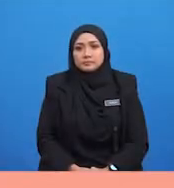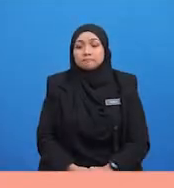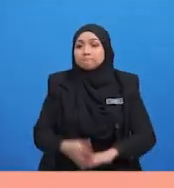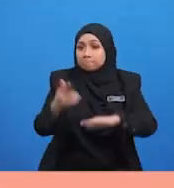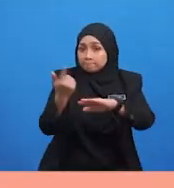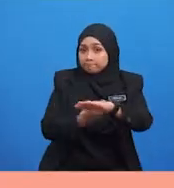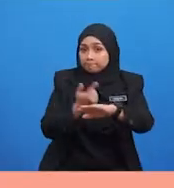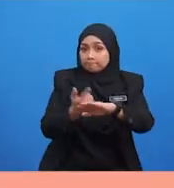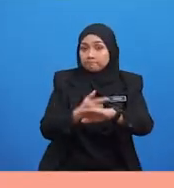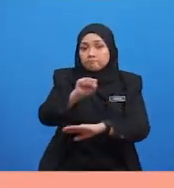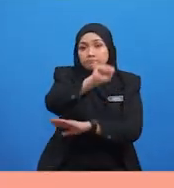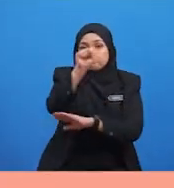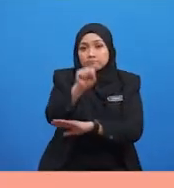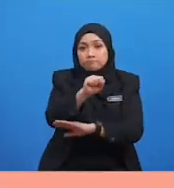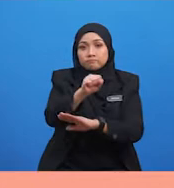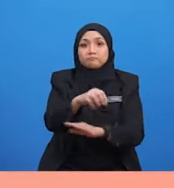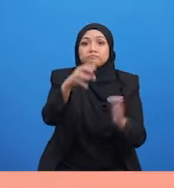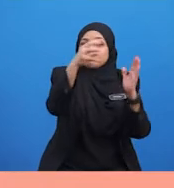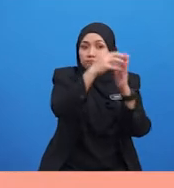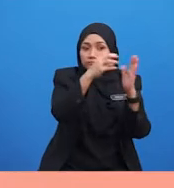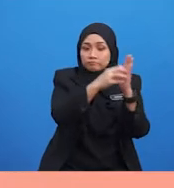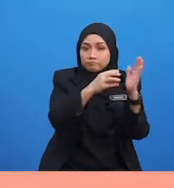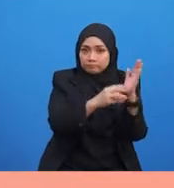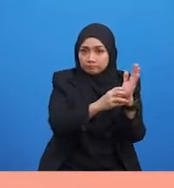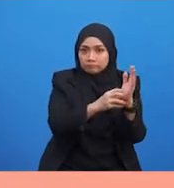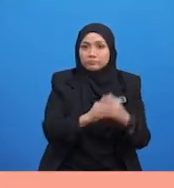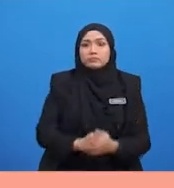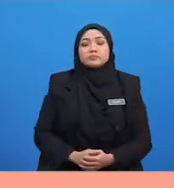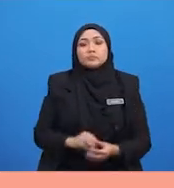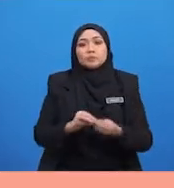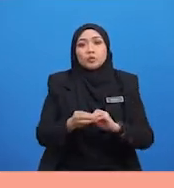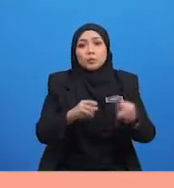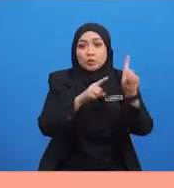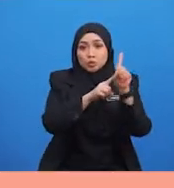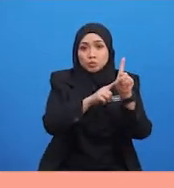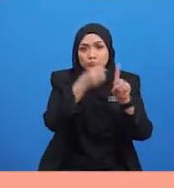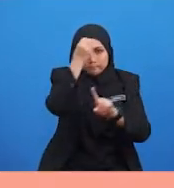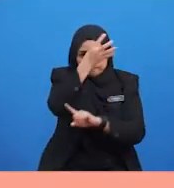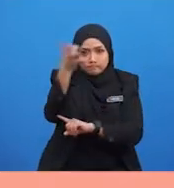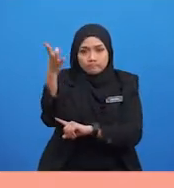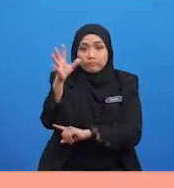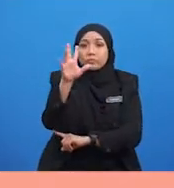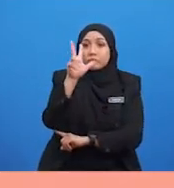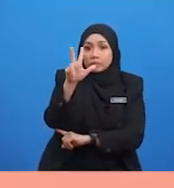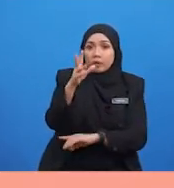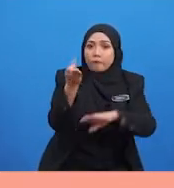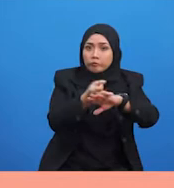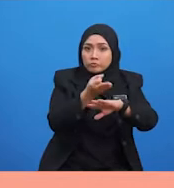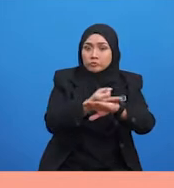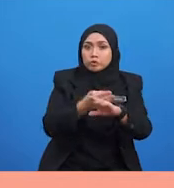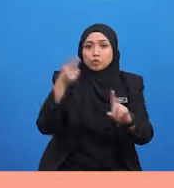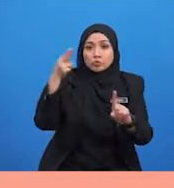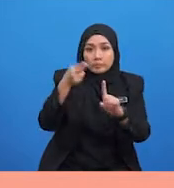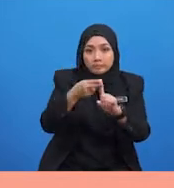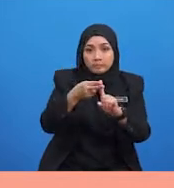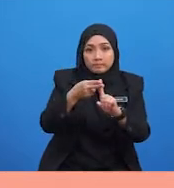Latihan soalan struktur. Nombor satu, nyatakan tiga fungsi